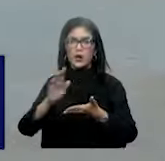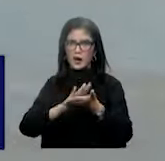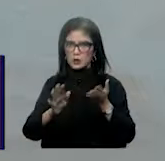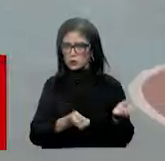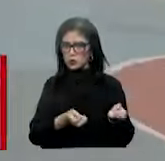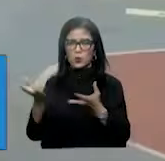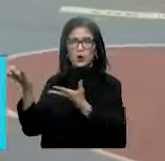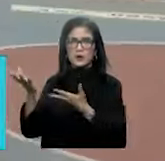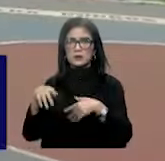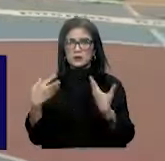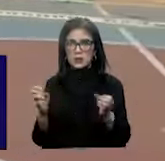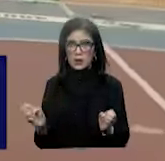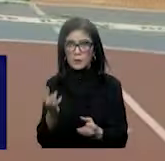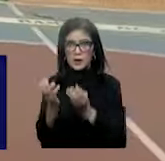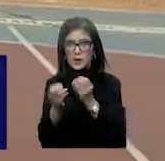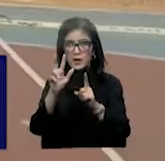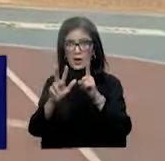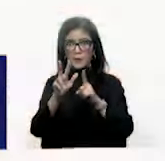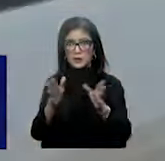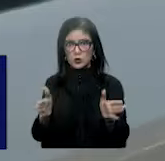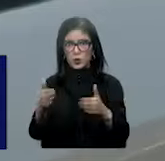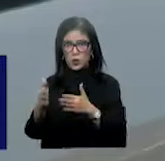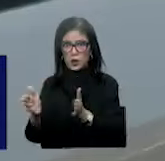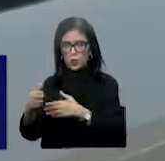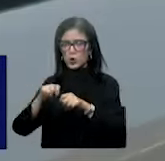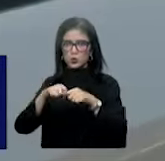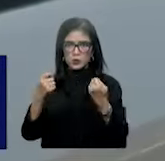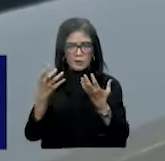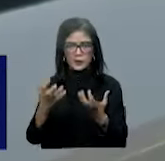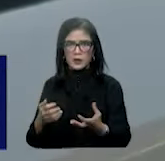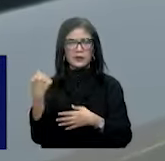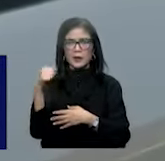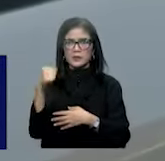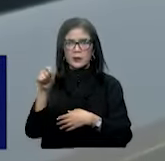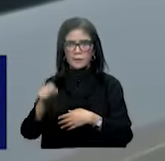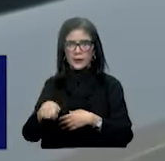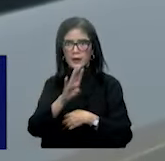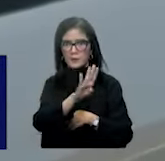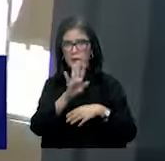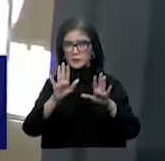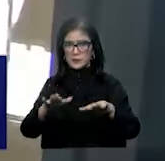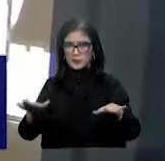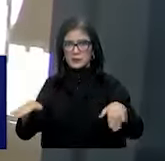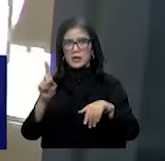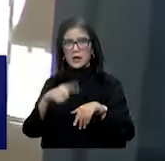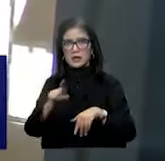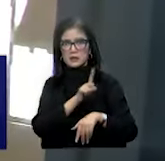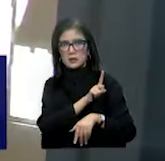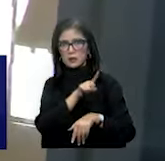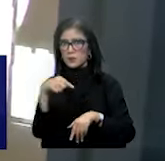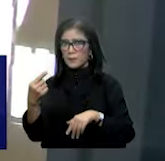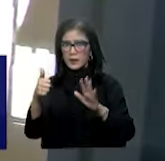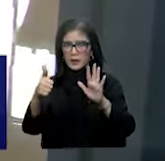ruang sekolah ludes terbakar tak bisa digunakan. Kini sebanyak 499 siswa dari kelas 1 hingga kelas 6